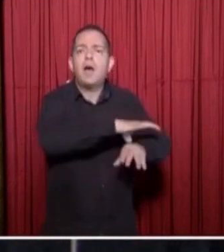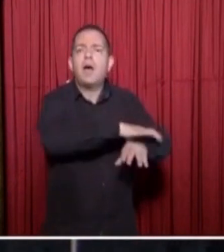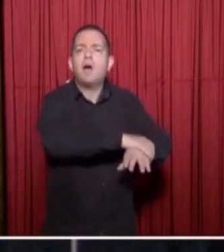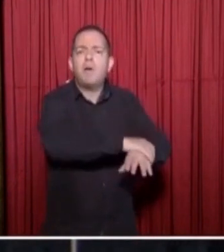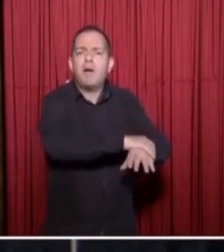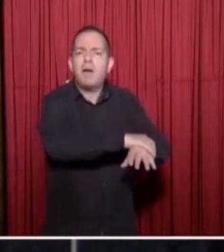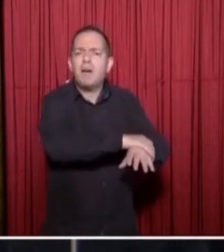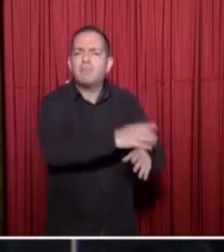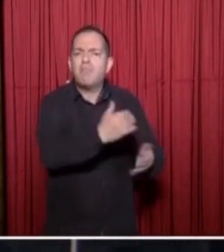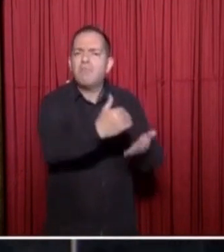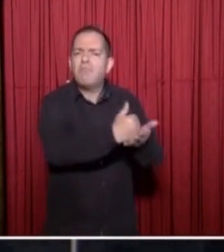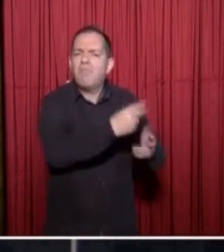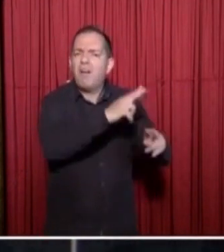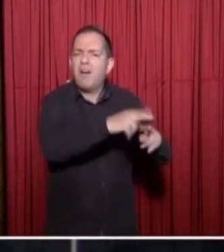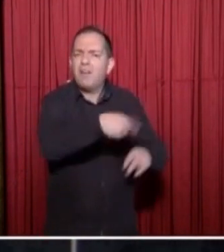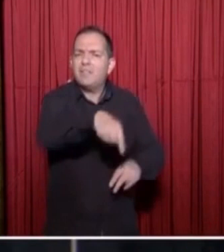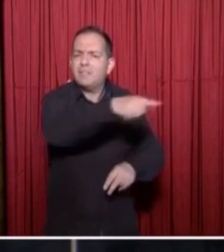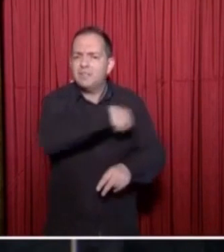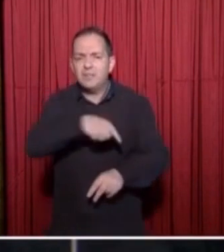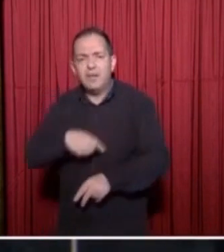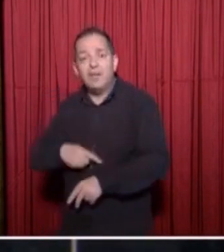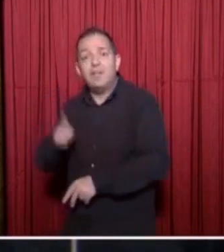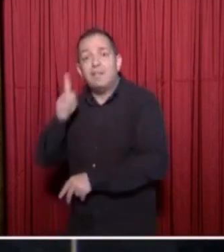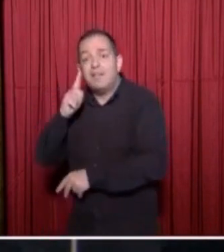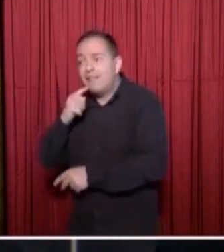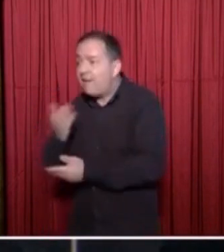παράνομης. Ημέν λάβην την